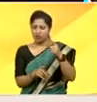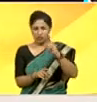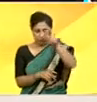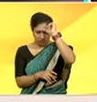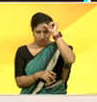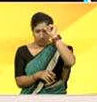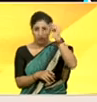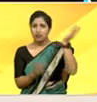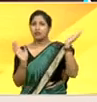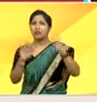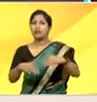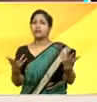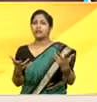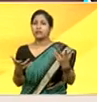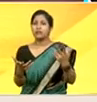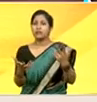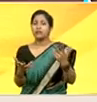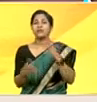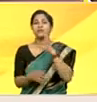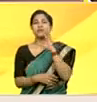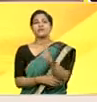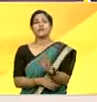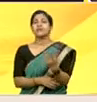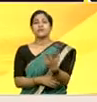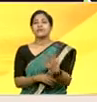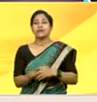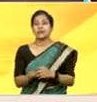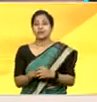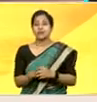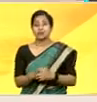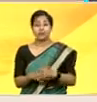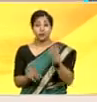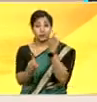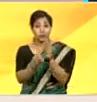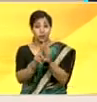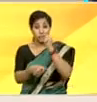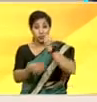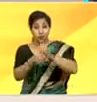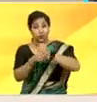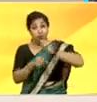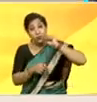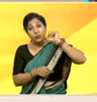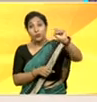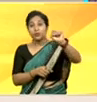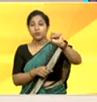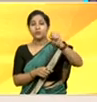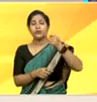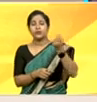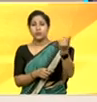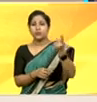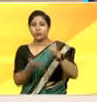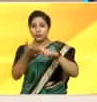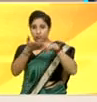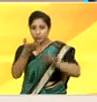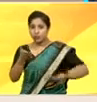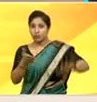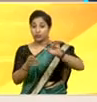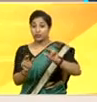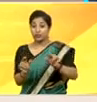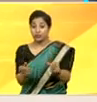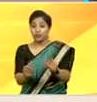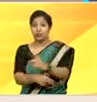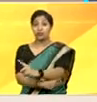से आ गई? दरअसल कुवैत सरकार ने अपने नेशनल रेडियो